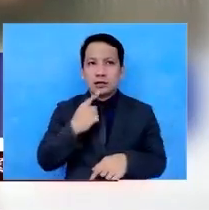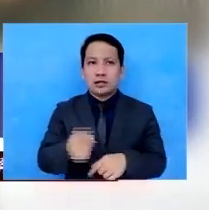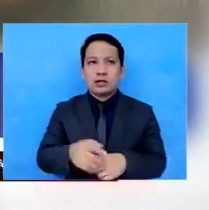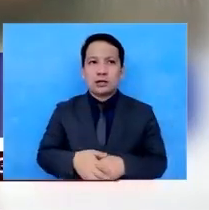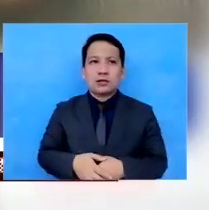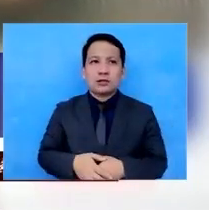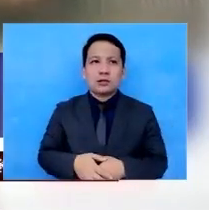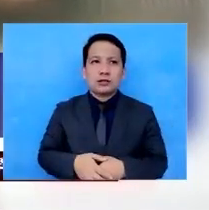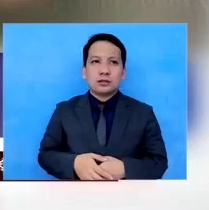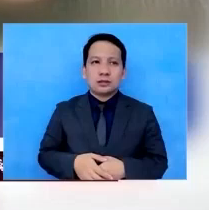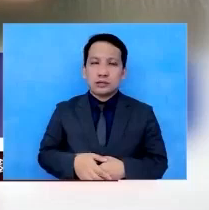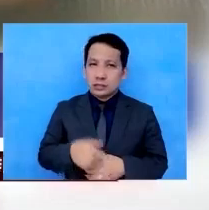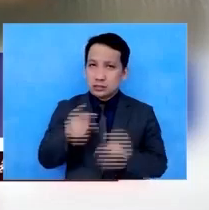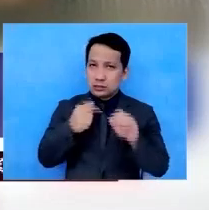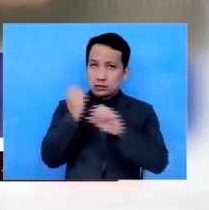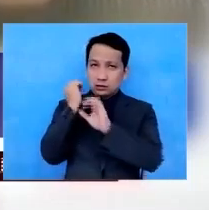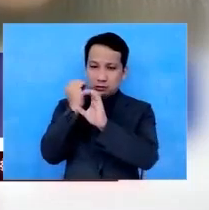cannon.